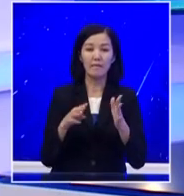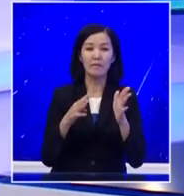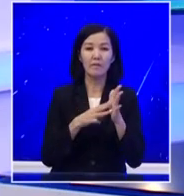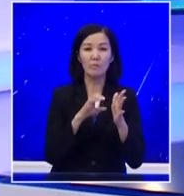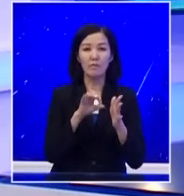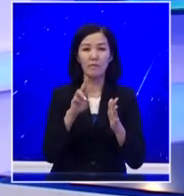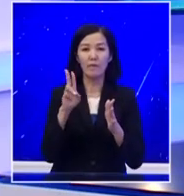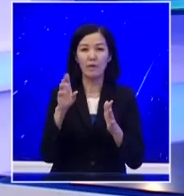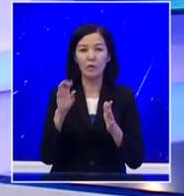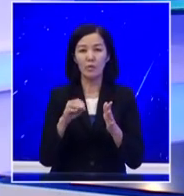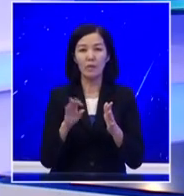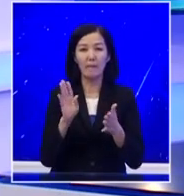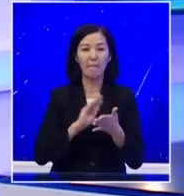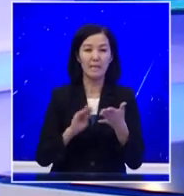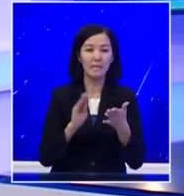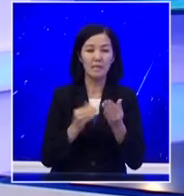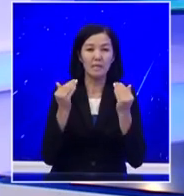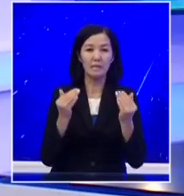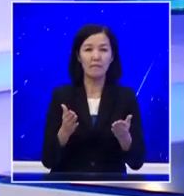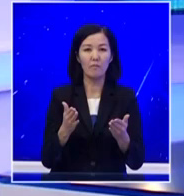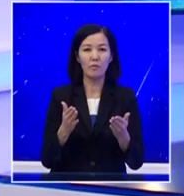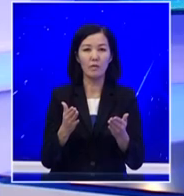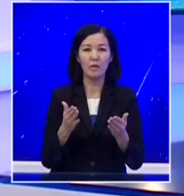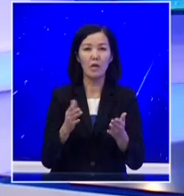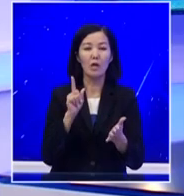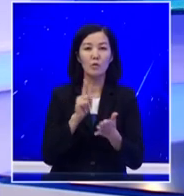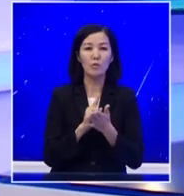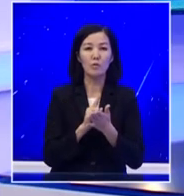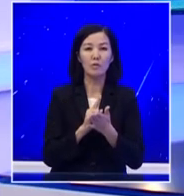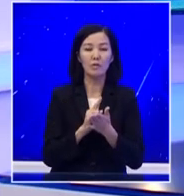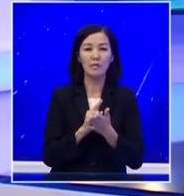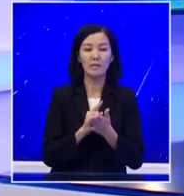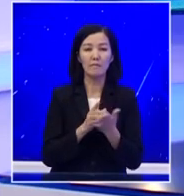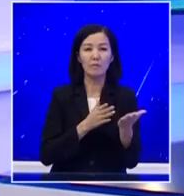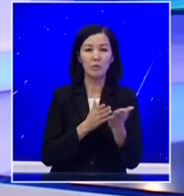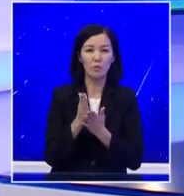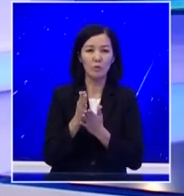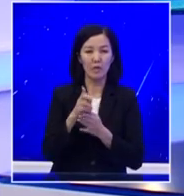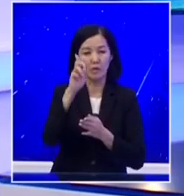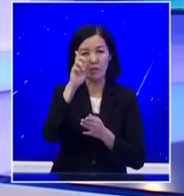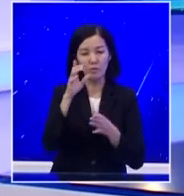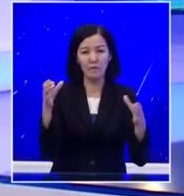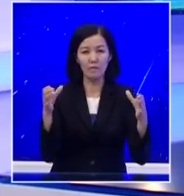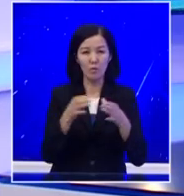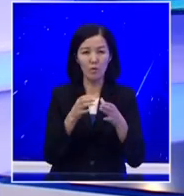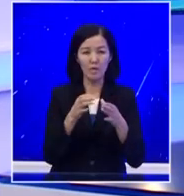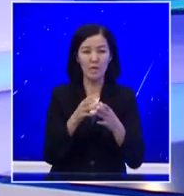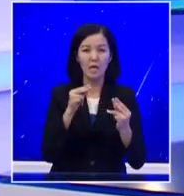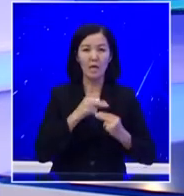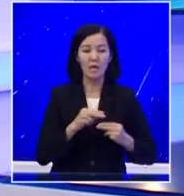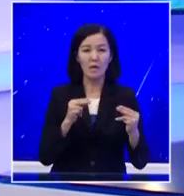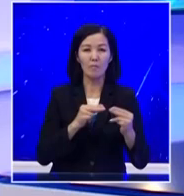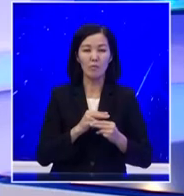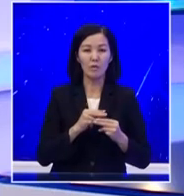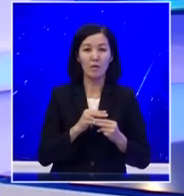отметят и при секретаре сегодня это весьма популярная должность как в частных структурах таких государственных органах их работа подчас